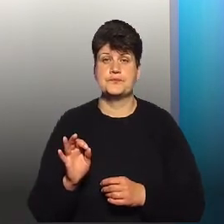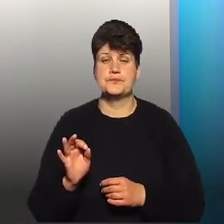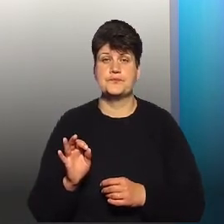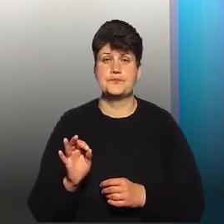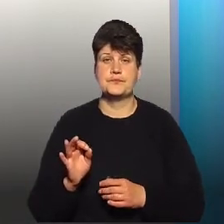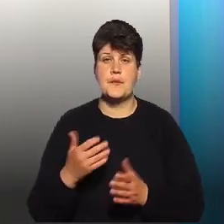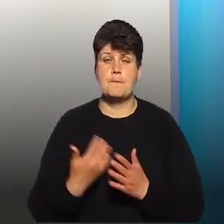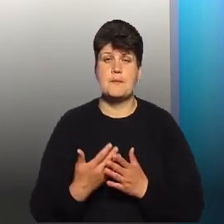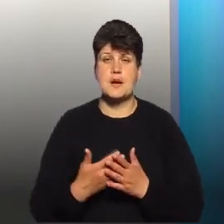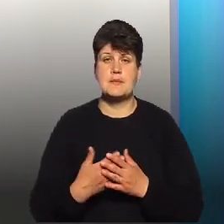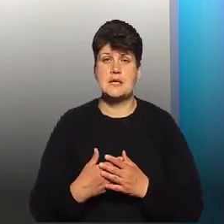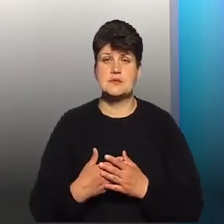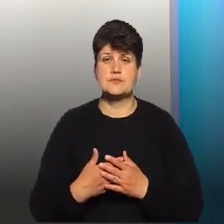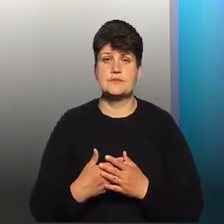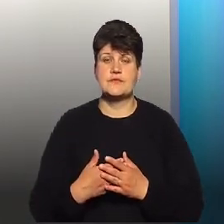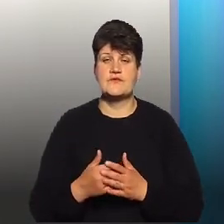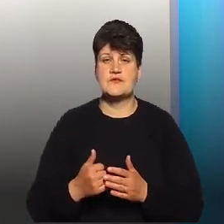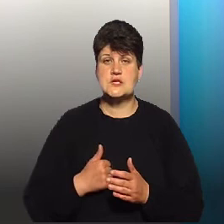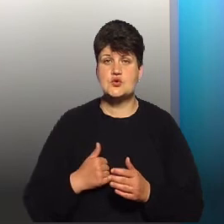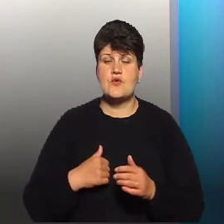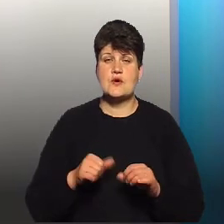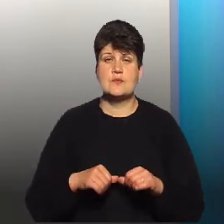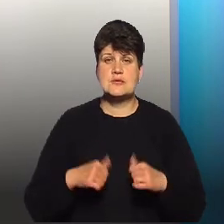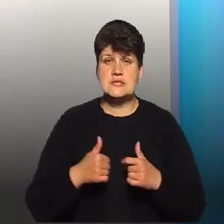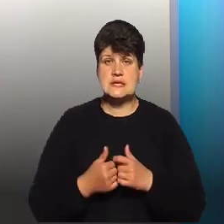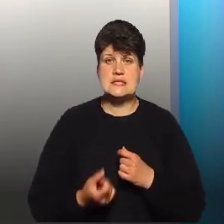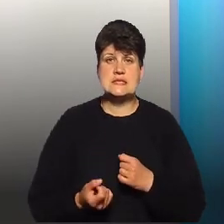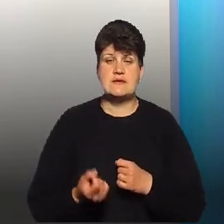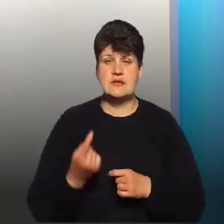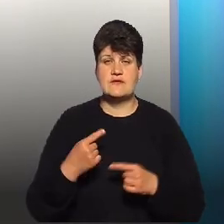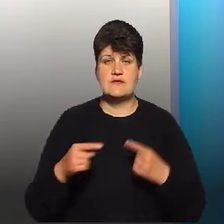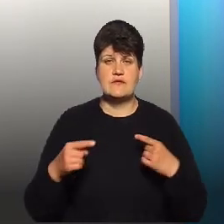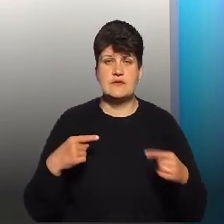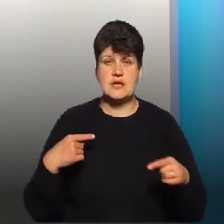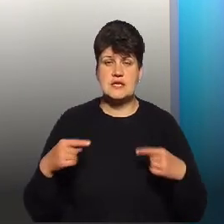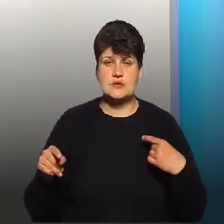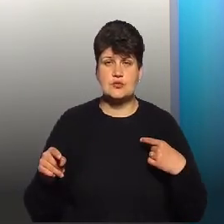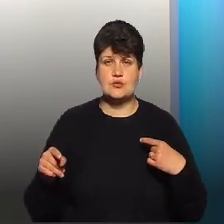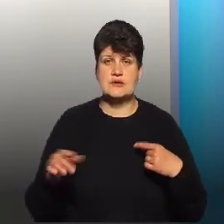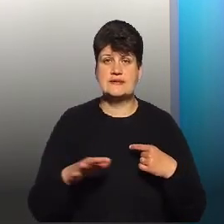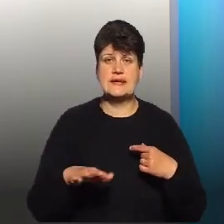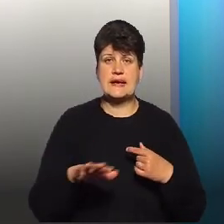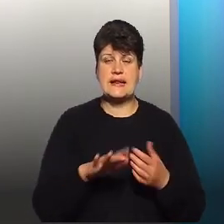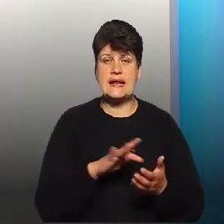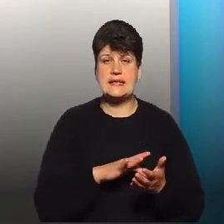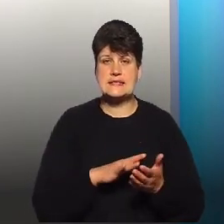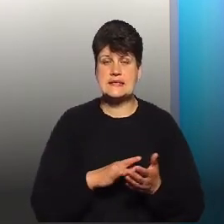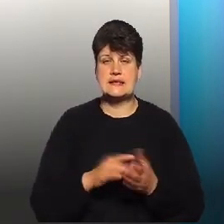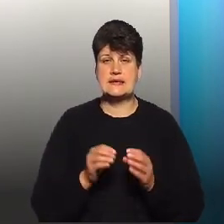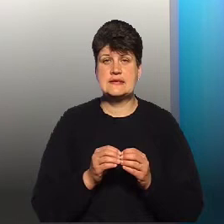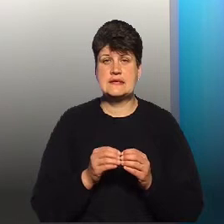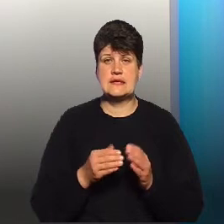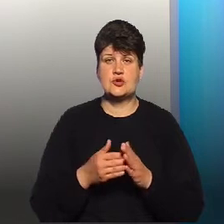приблизно десь військові комісаріати з'явилися, ну, в різних, просто по-різному, територіальних центрах, від 10 до